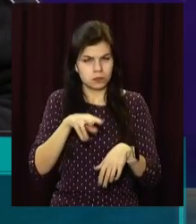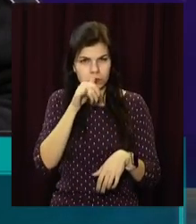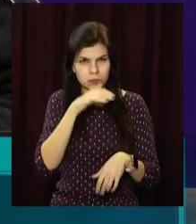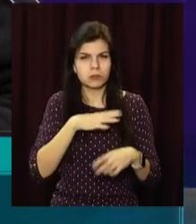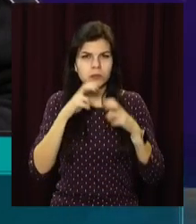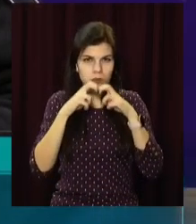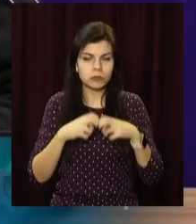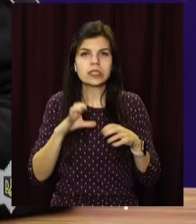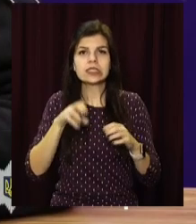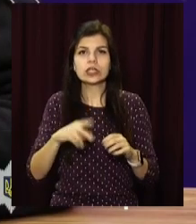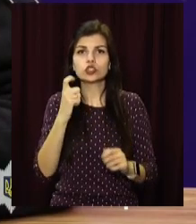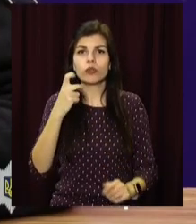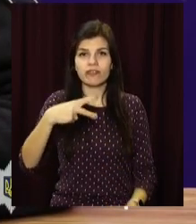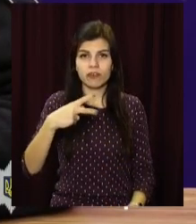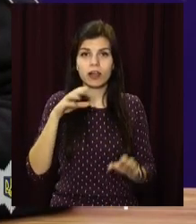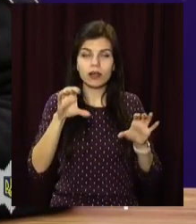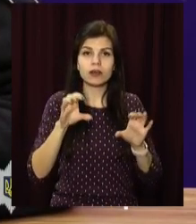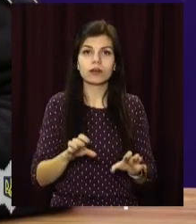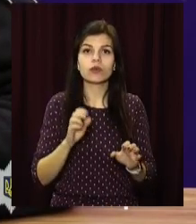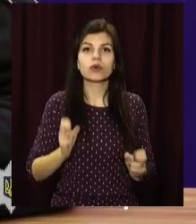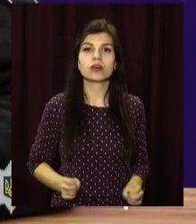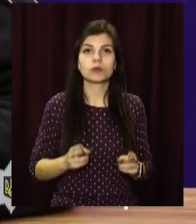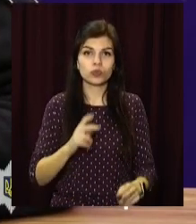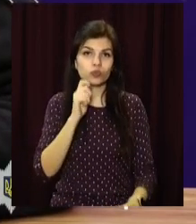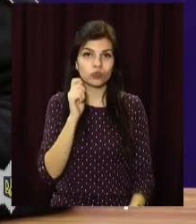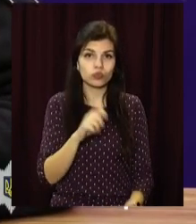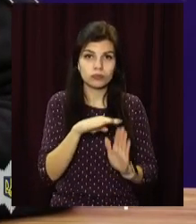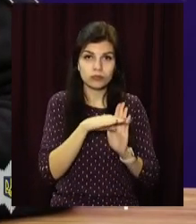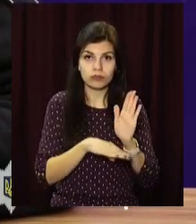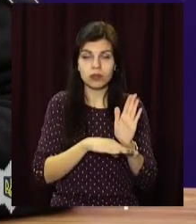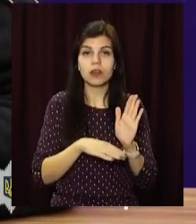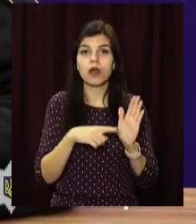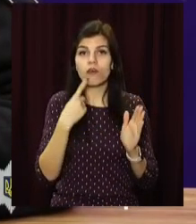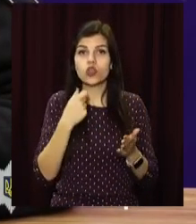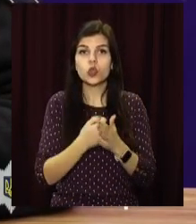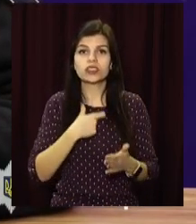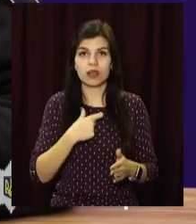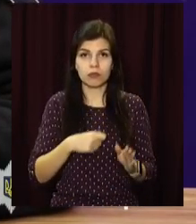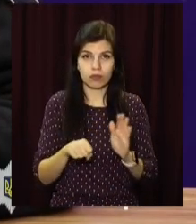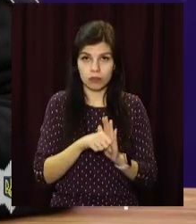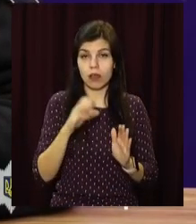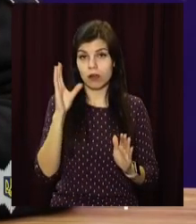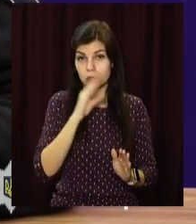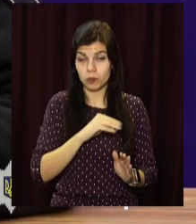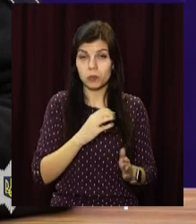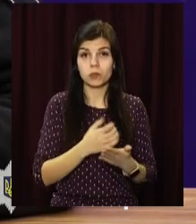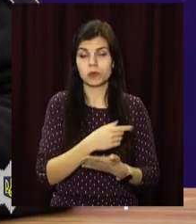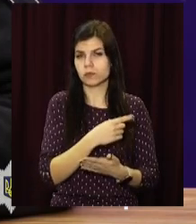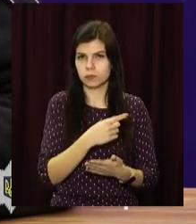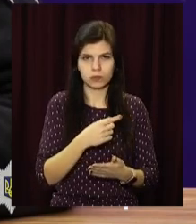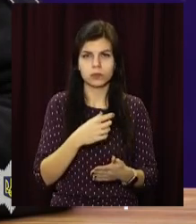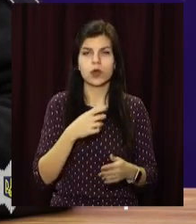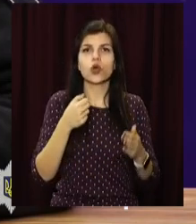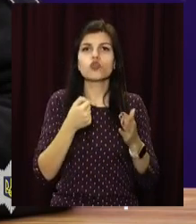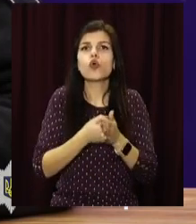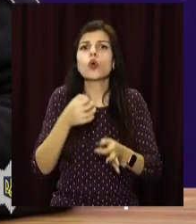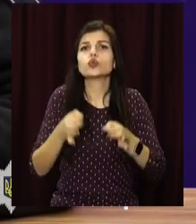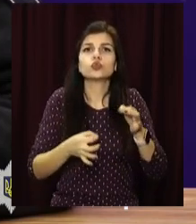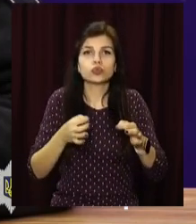за статтею 120 Кримінального кодексу України «Доведення до самогубства». Під час досудового